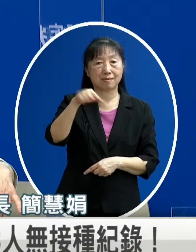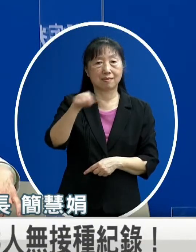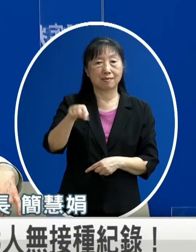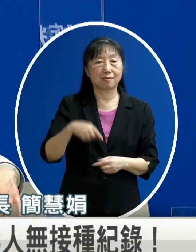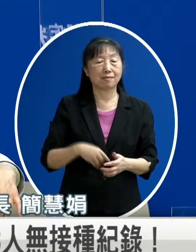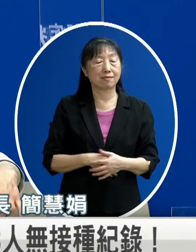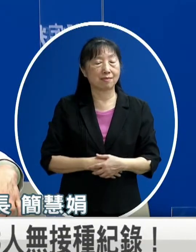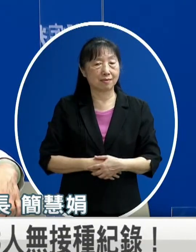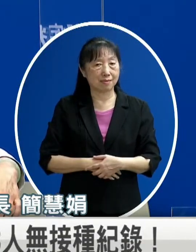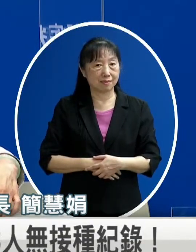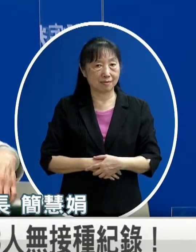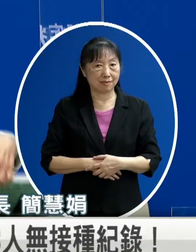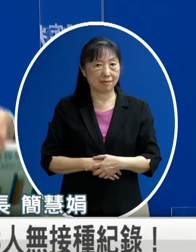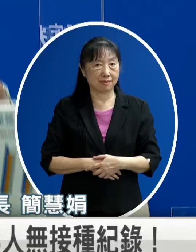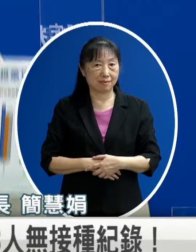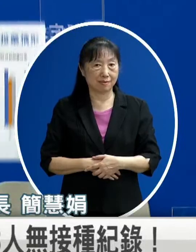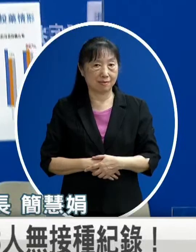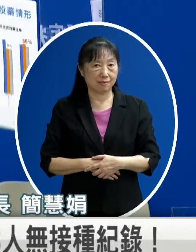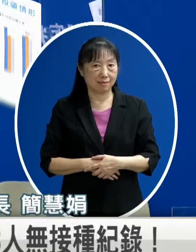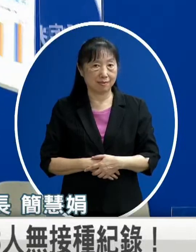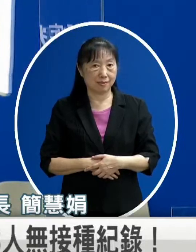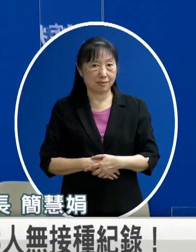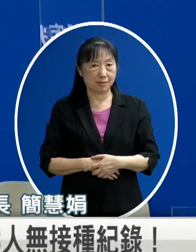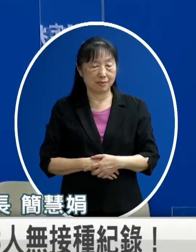264人哈。